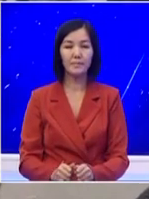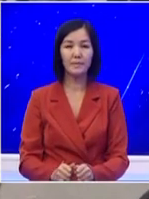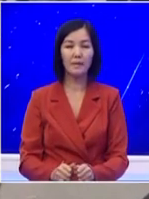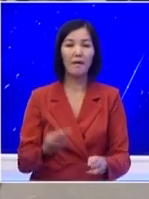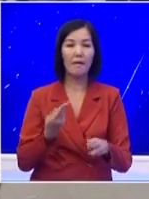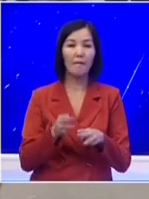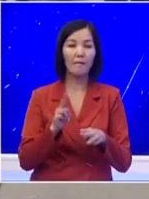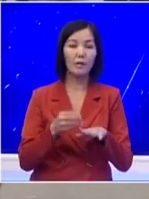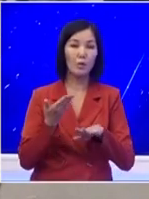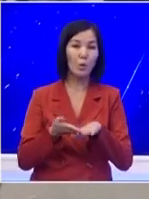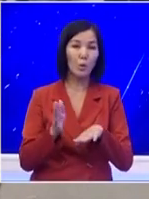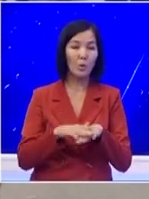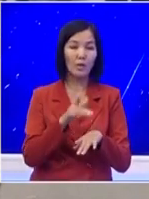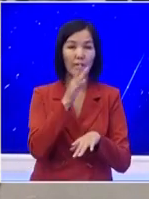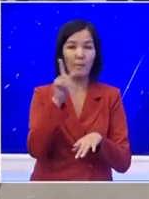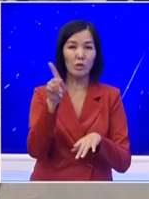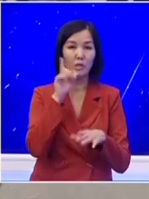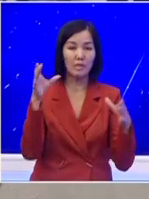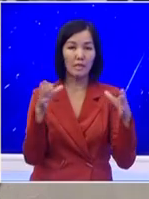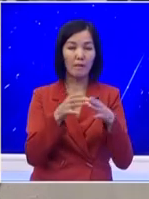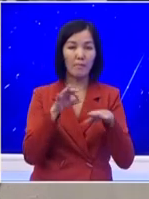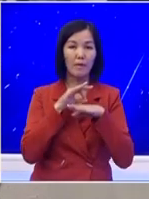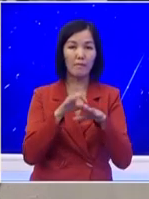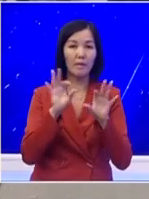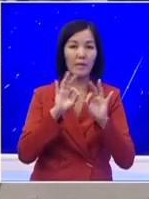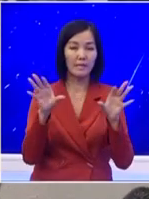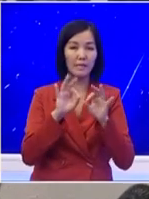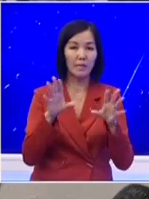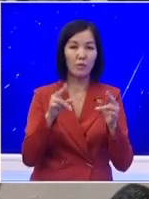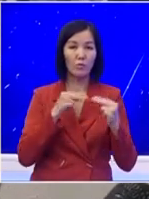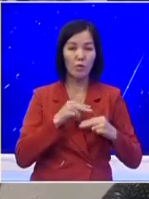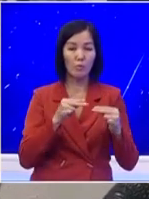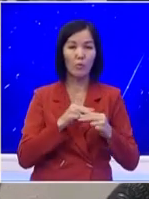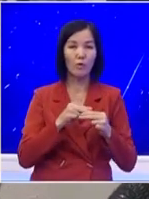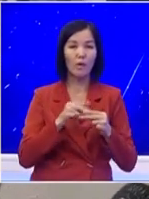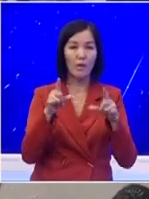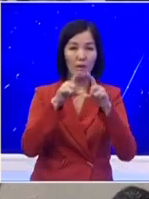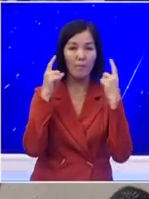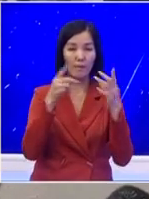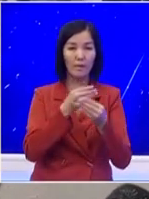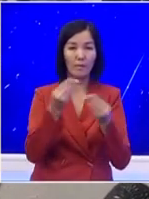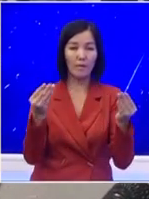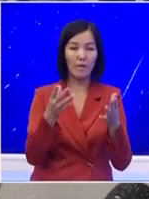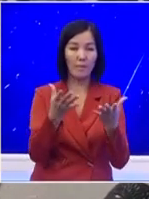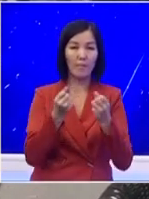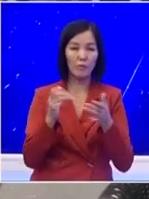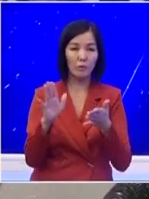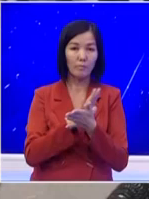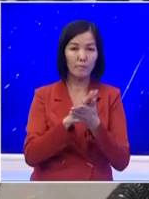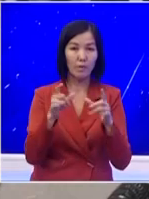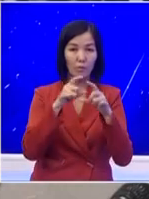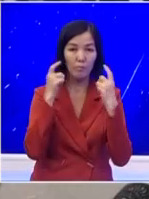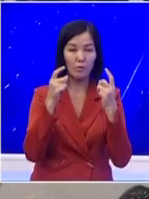В этот сложный период бойцы «Жасыл-Ель» проводят с населением разъяснительную работу. Раздают маски и буклеты. Я тоже получил бесплатную